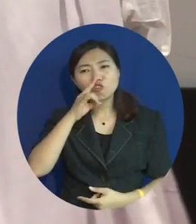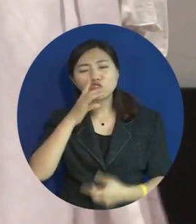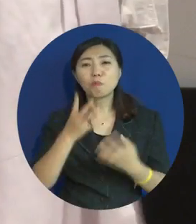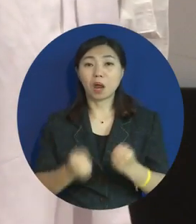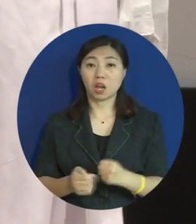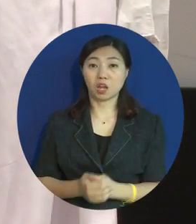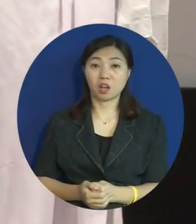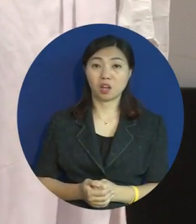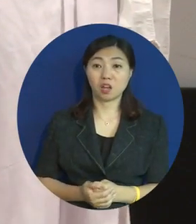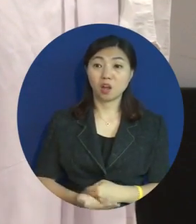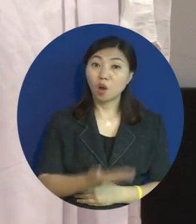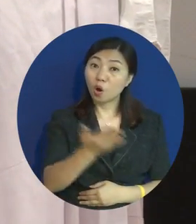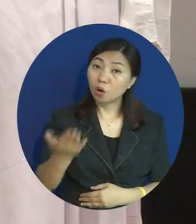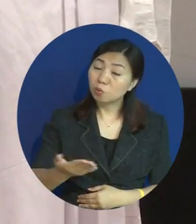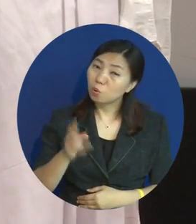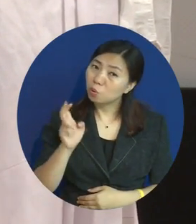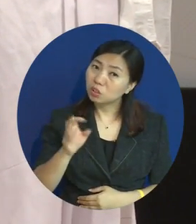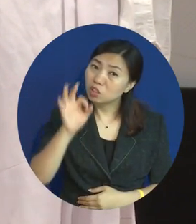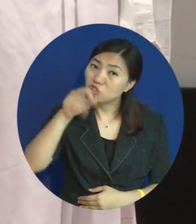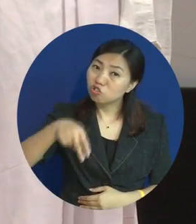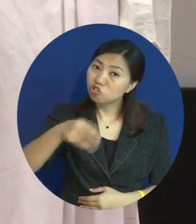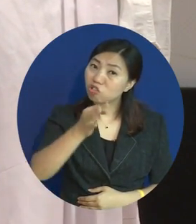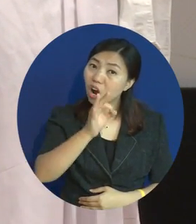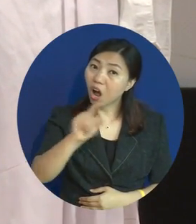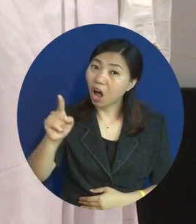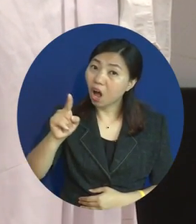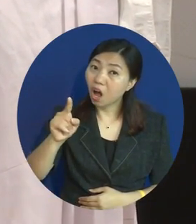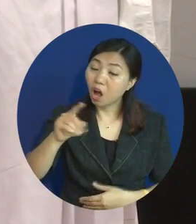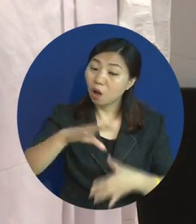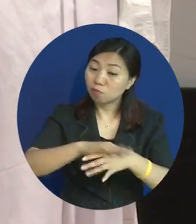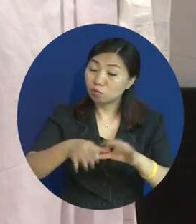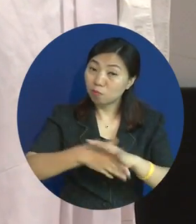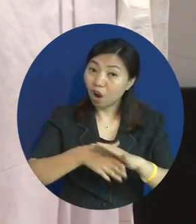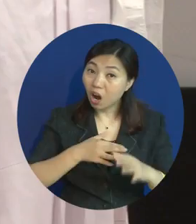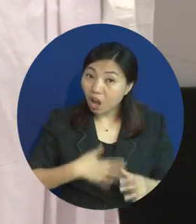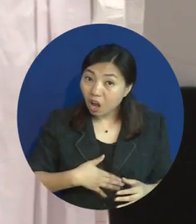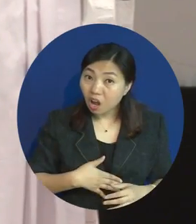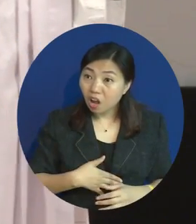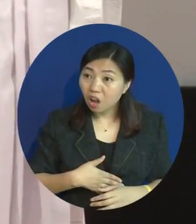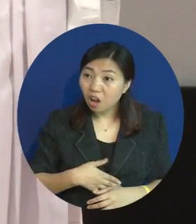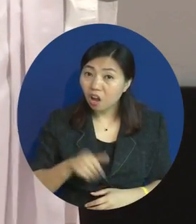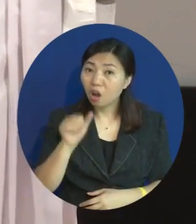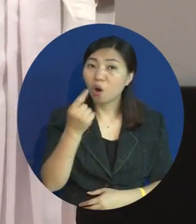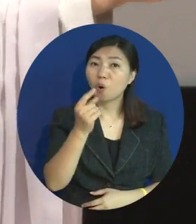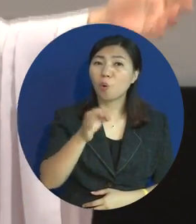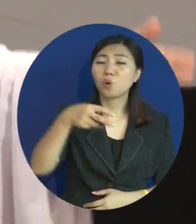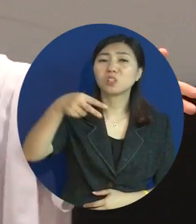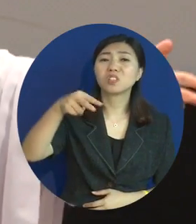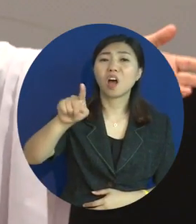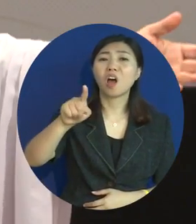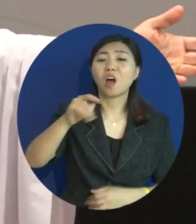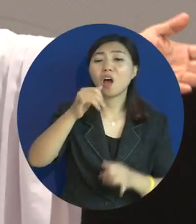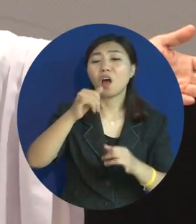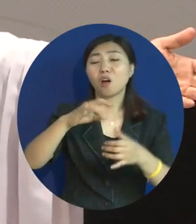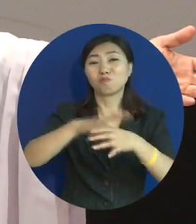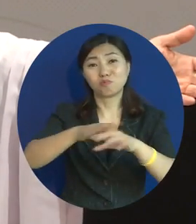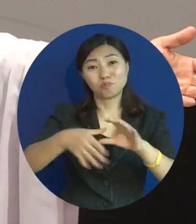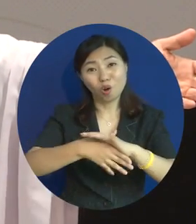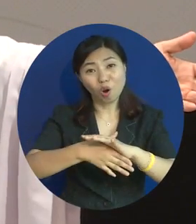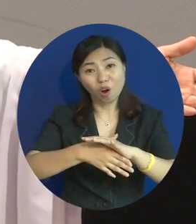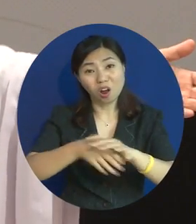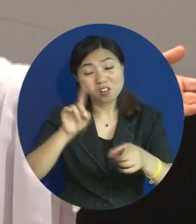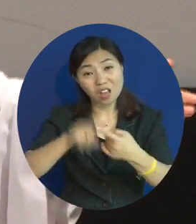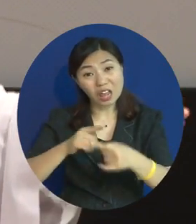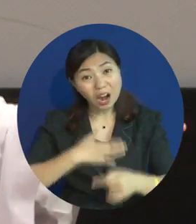내가 요하문명이라고 들어봤어요? 못 들어봤지? 홍산문명은 들어봤어요? 아이고 이런 무식한 사람하고